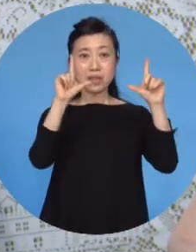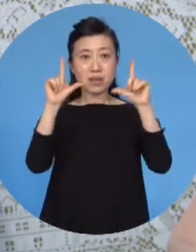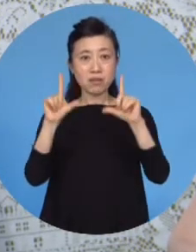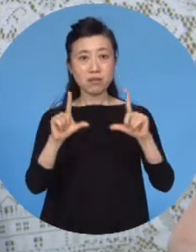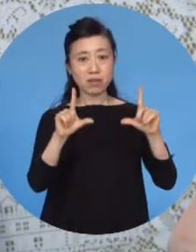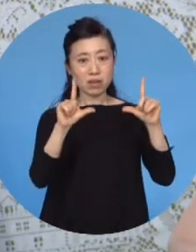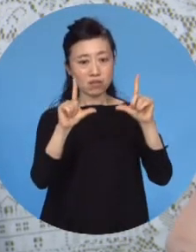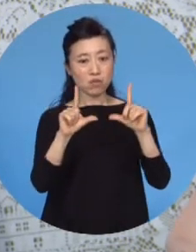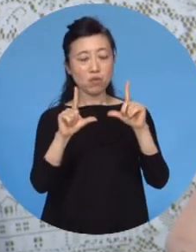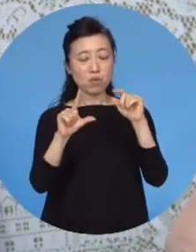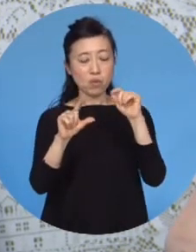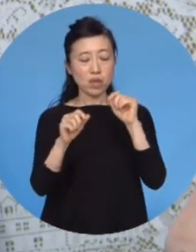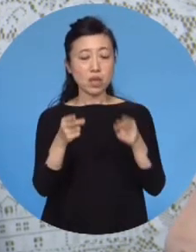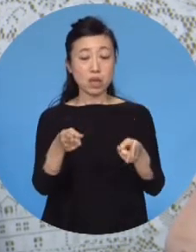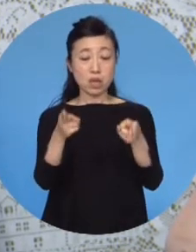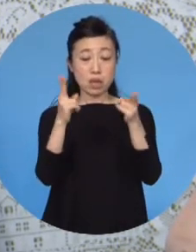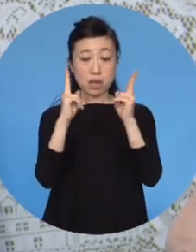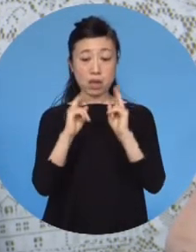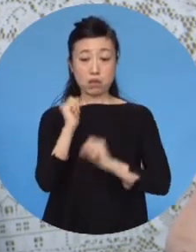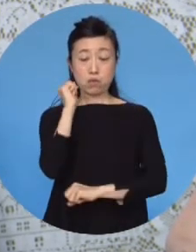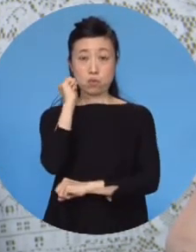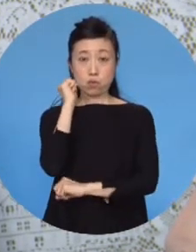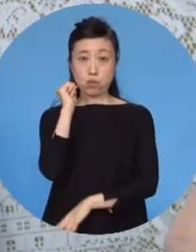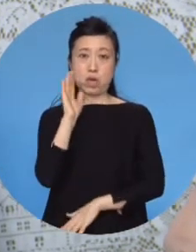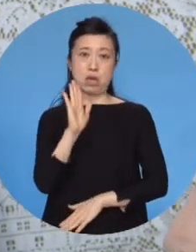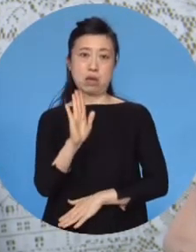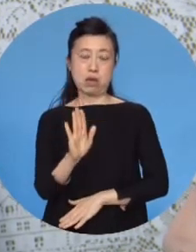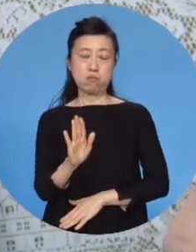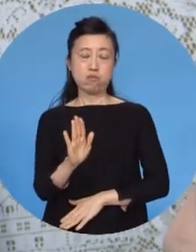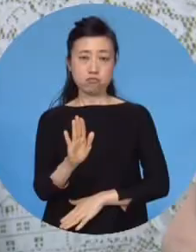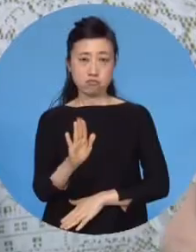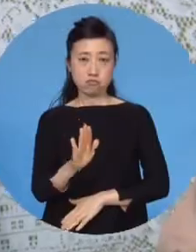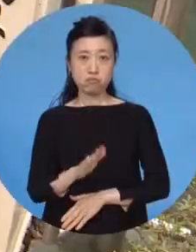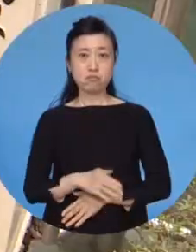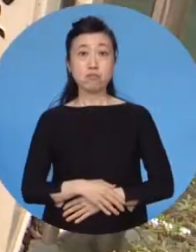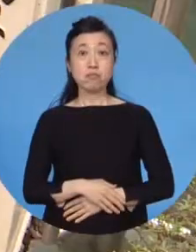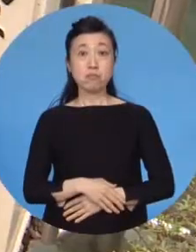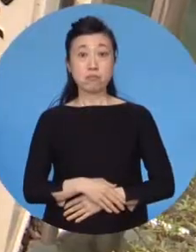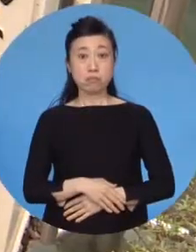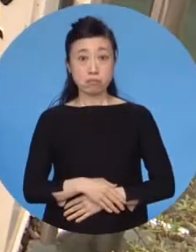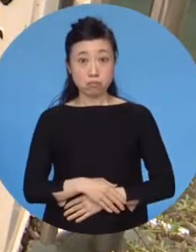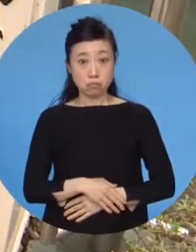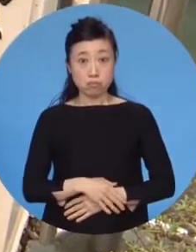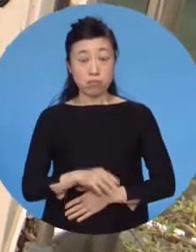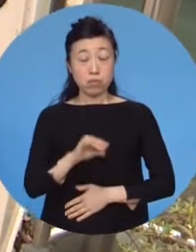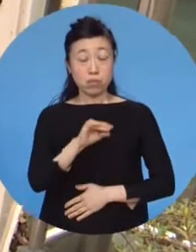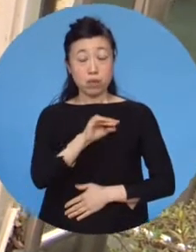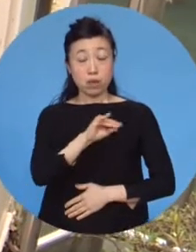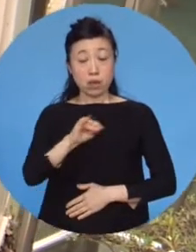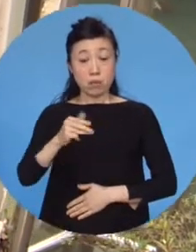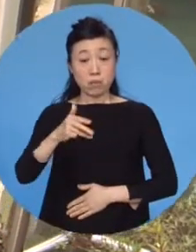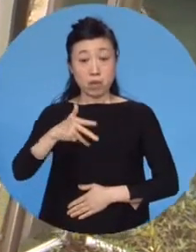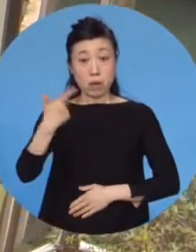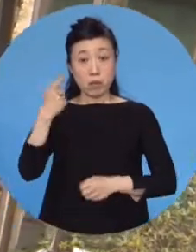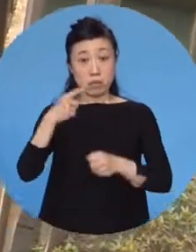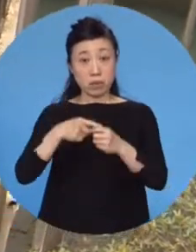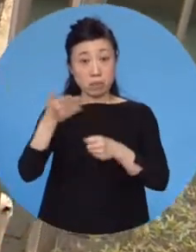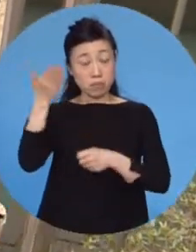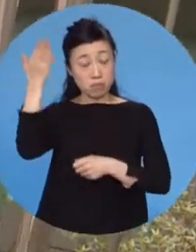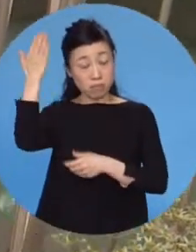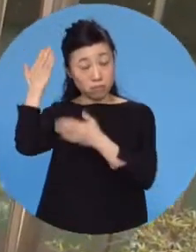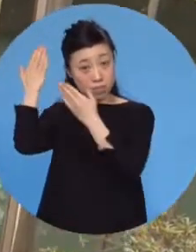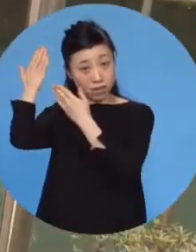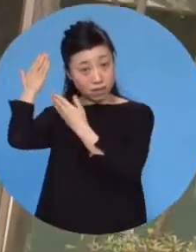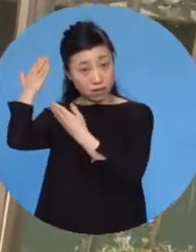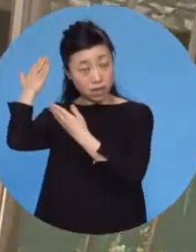た頃に遡らないとわからないでしょうね、 うん、今から1800年も